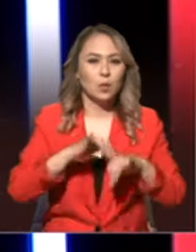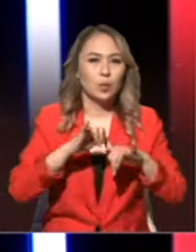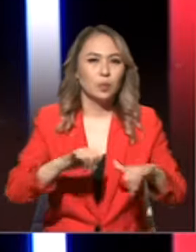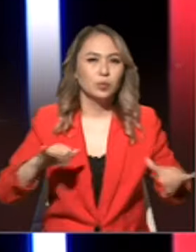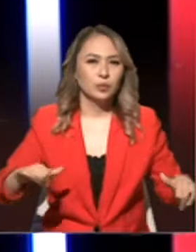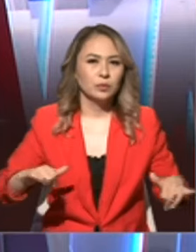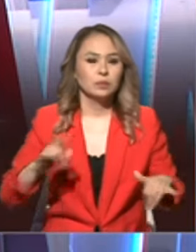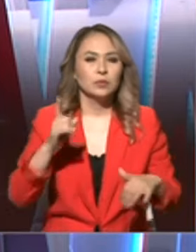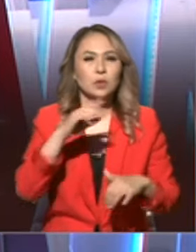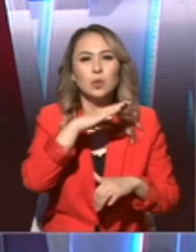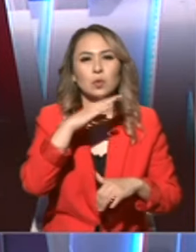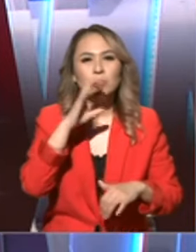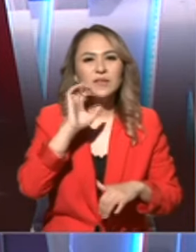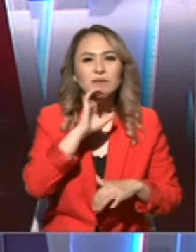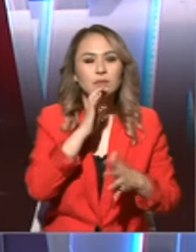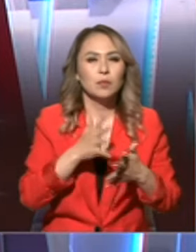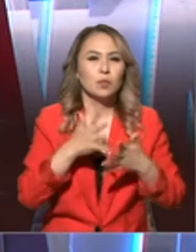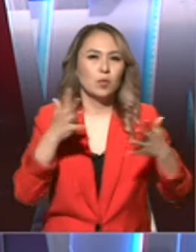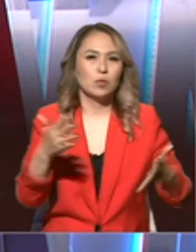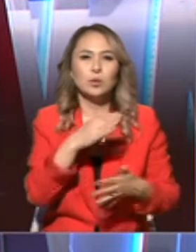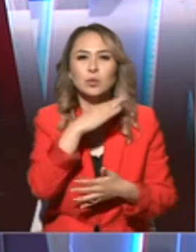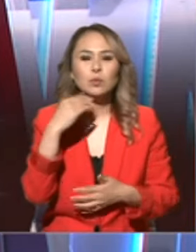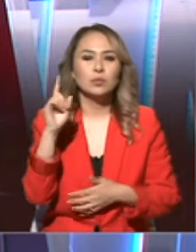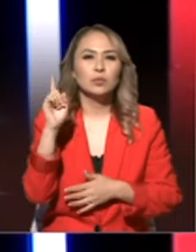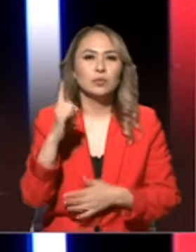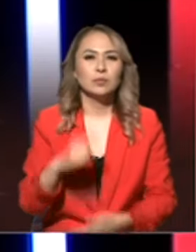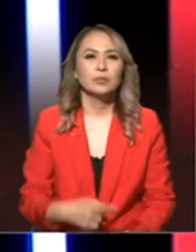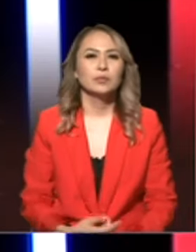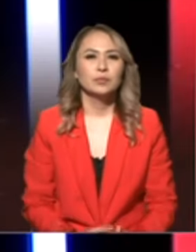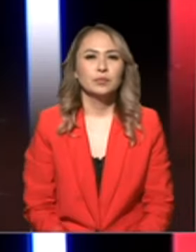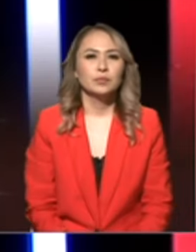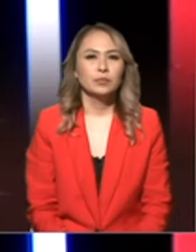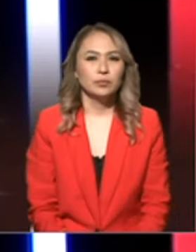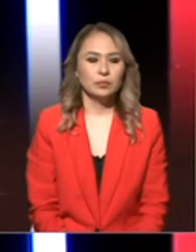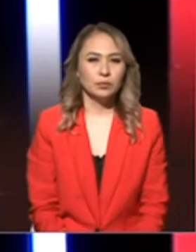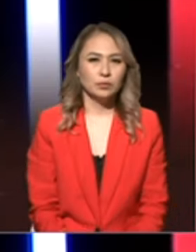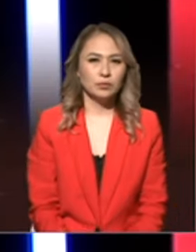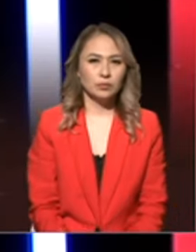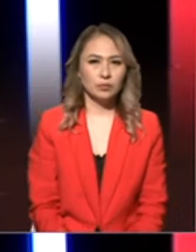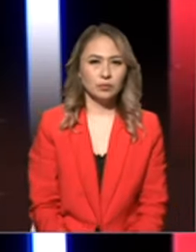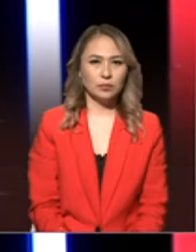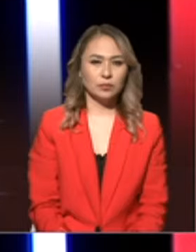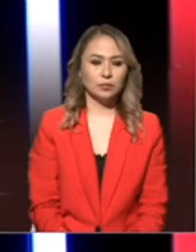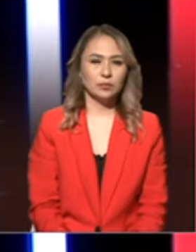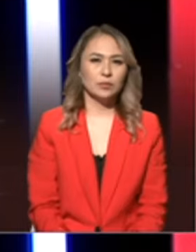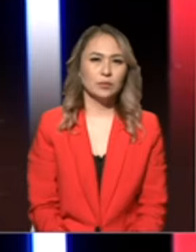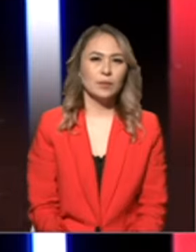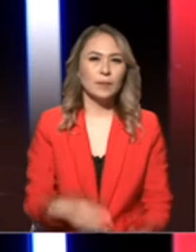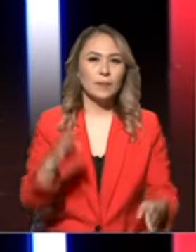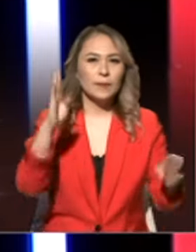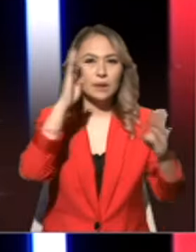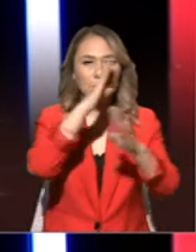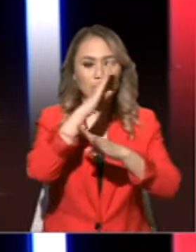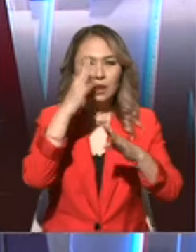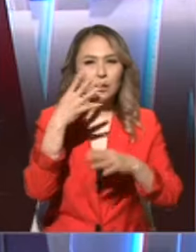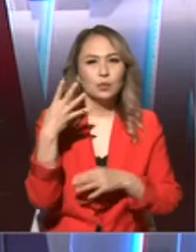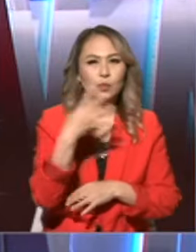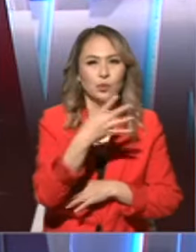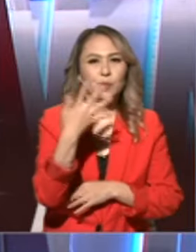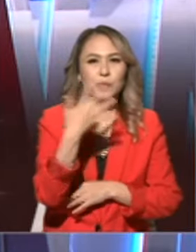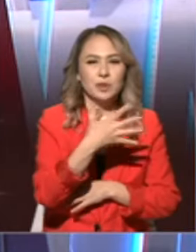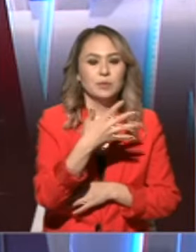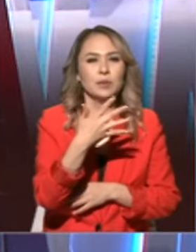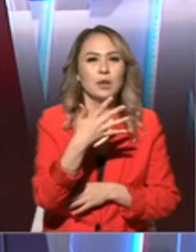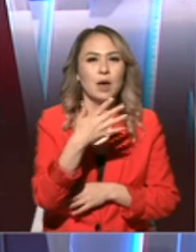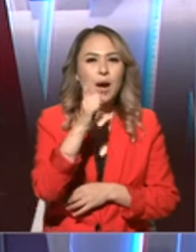солтүстіктің халқы көбеймейді деген мәселе. Жыл сайын 2-3 мың адамға табиғи түрде азайып жатқан айтуымыз керек. Табиғи сальдо өте төмен, минусқа